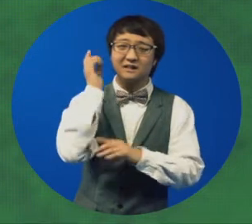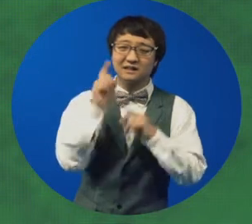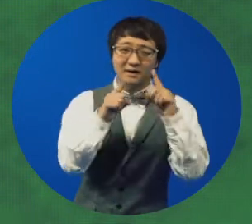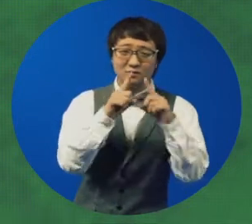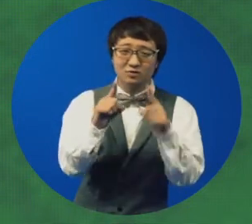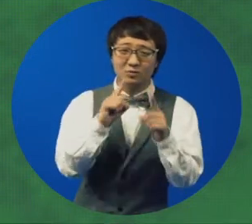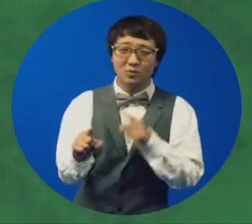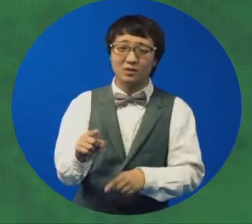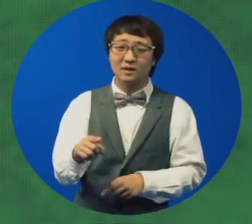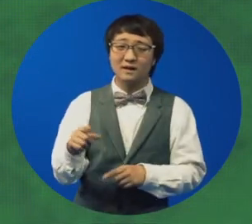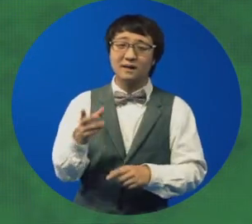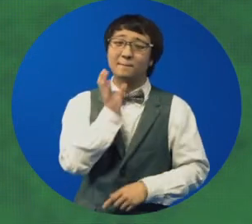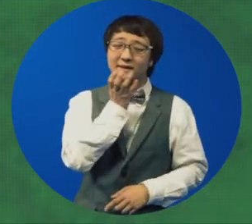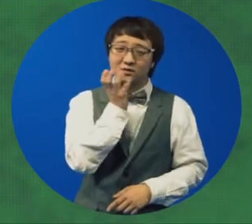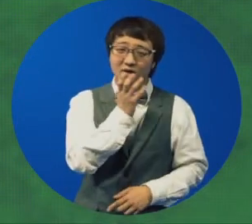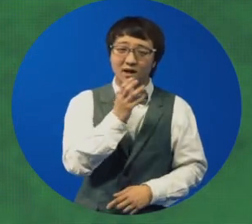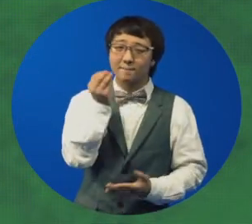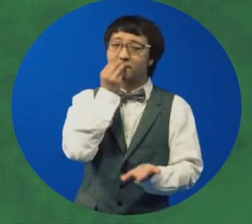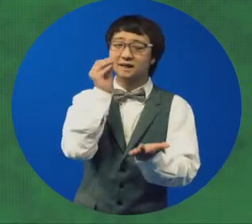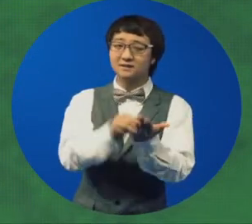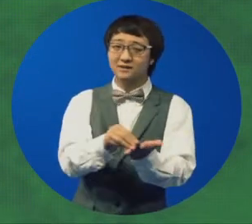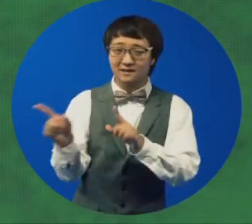베드로가 반석의 삶을 삽니다.